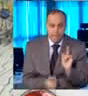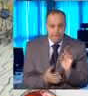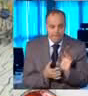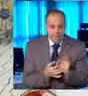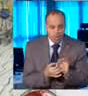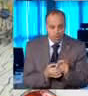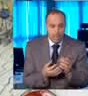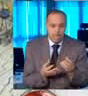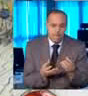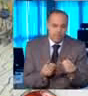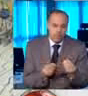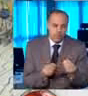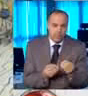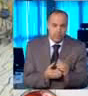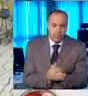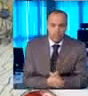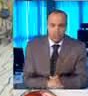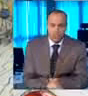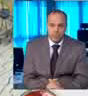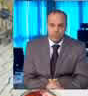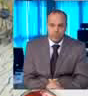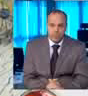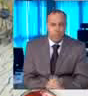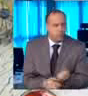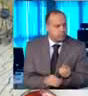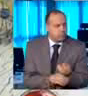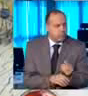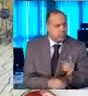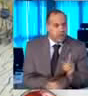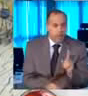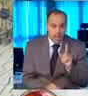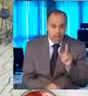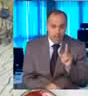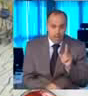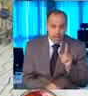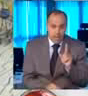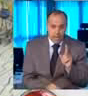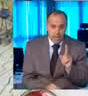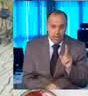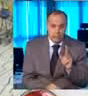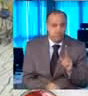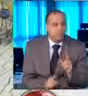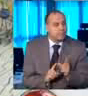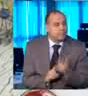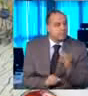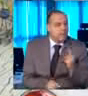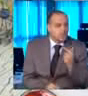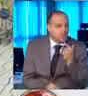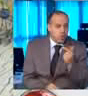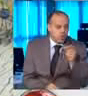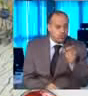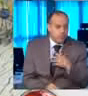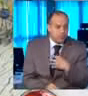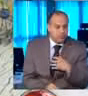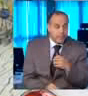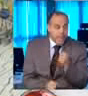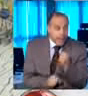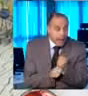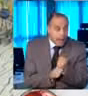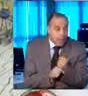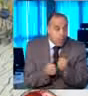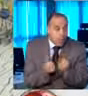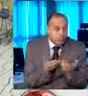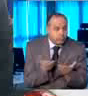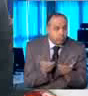بعدة معناها معطيات اللي تخص جودة الخدمات